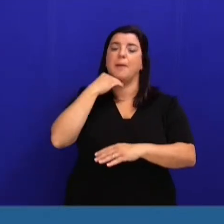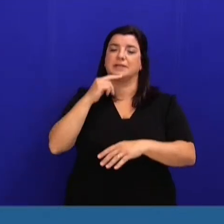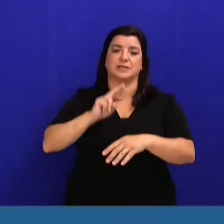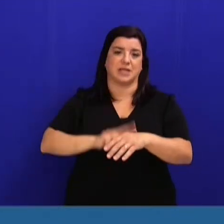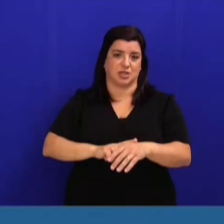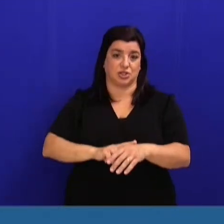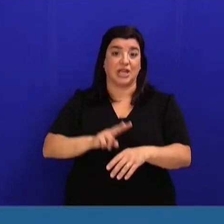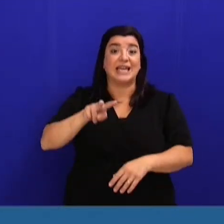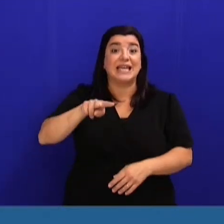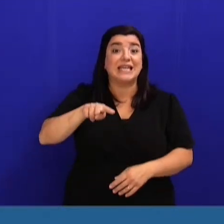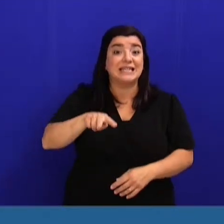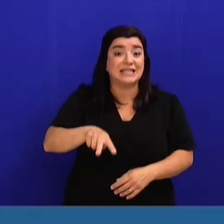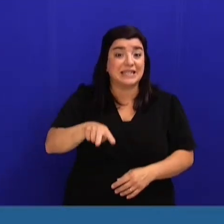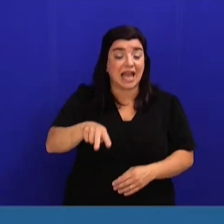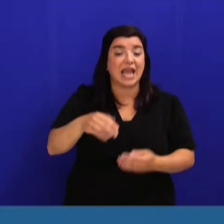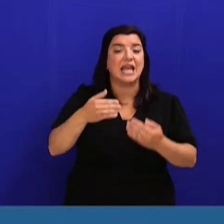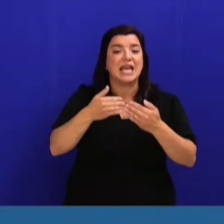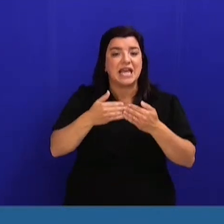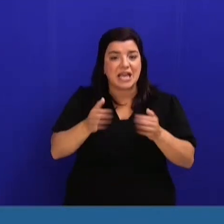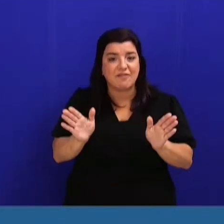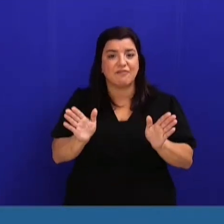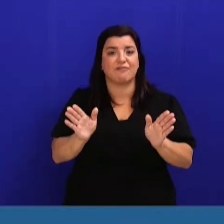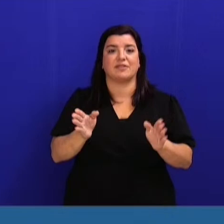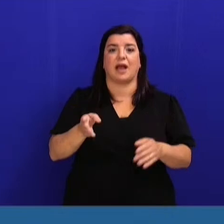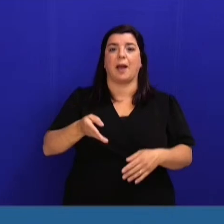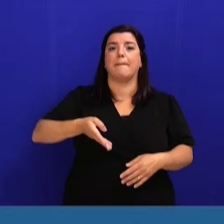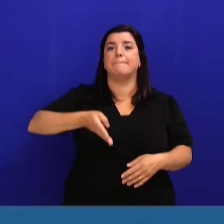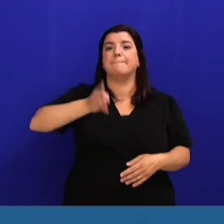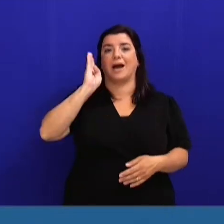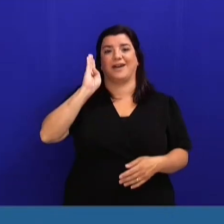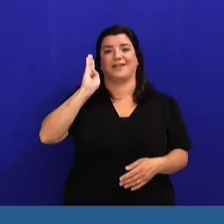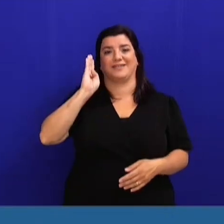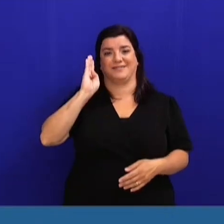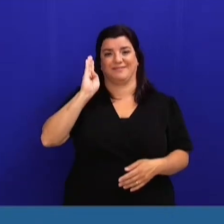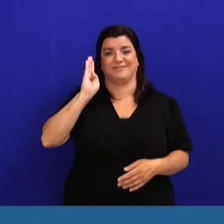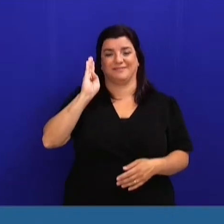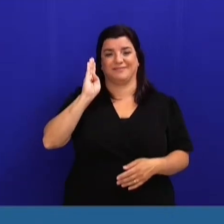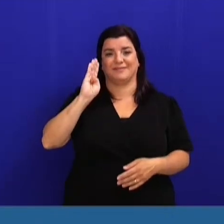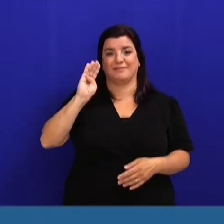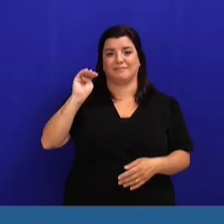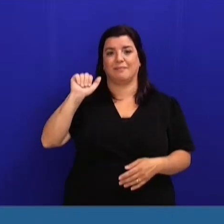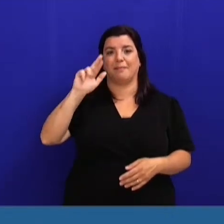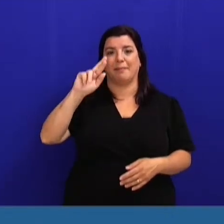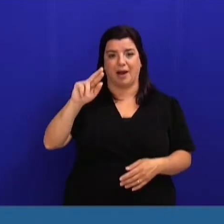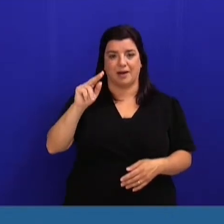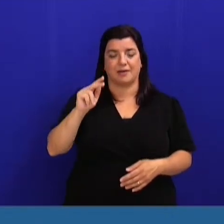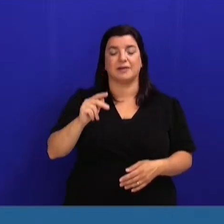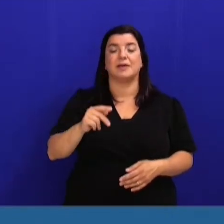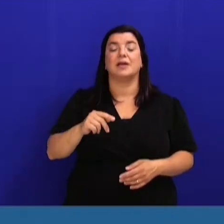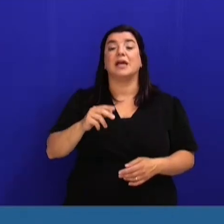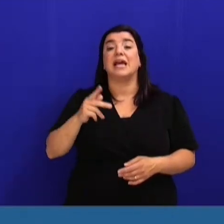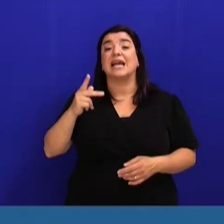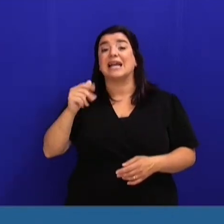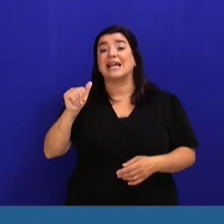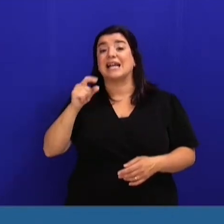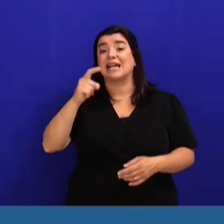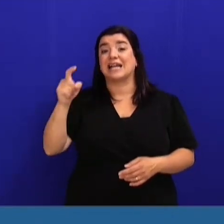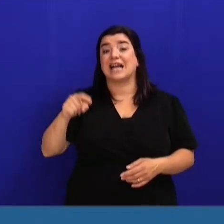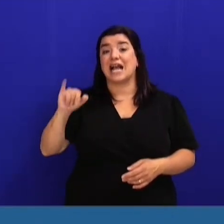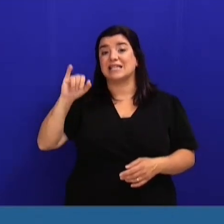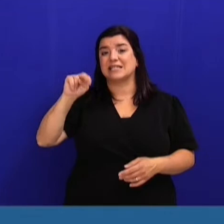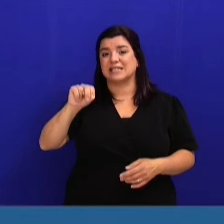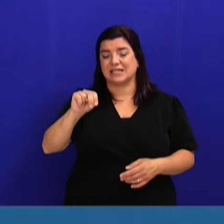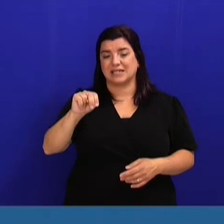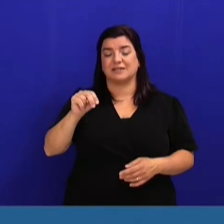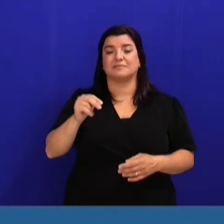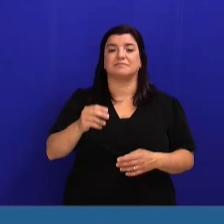it-tnejn ikun jistgħu jiftħu wkoll il-bars u bl-istess kunċett. Hemmhekk it-tnejn kemm il-bars kif ukoll każini u restaurants jistgħu jkun hemm ukoll